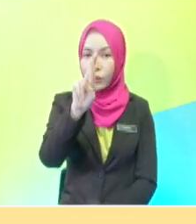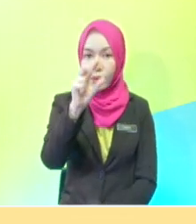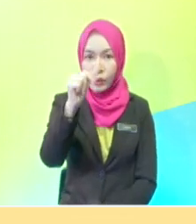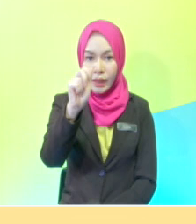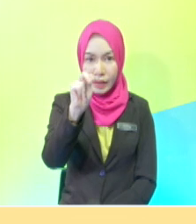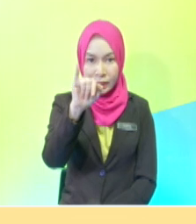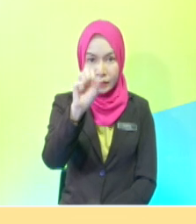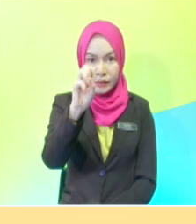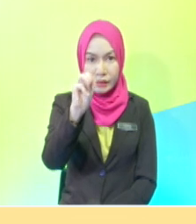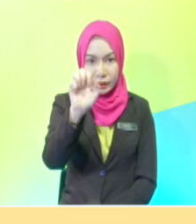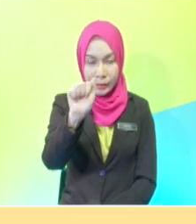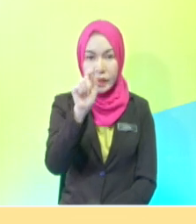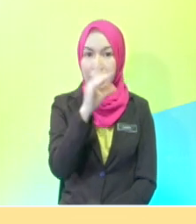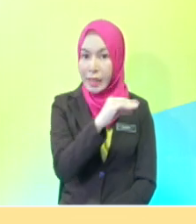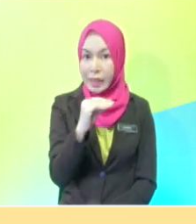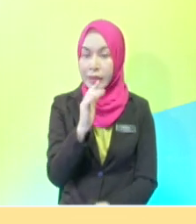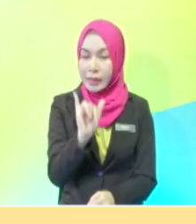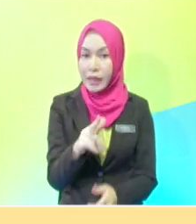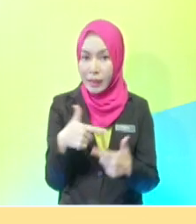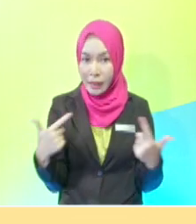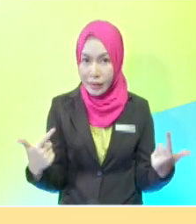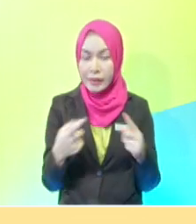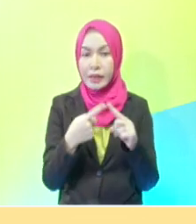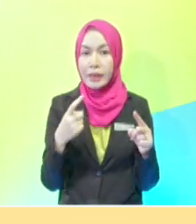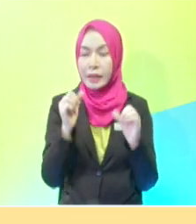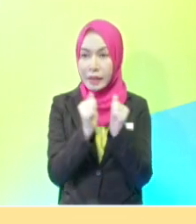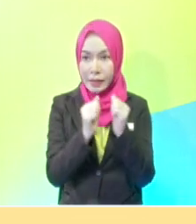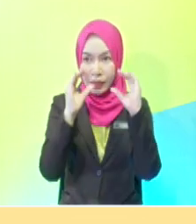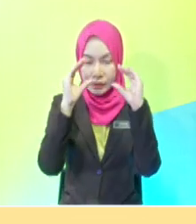melalui teknologi DNA rekombinance